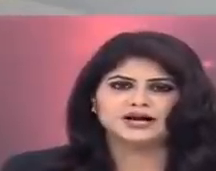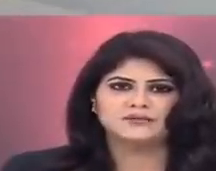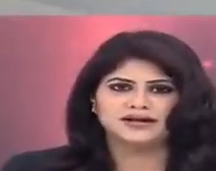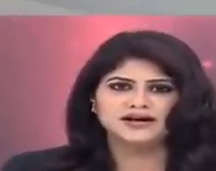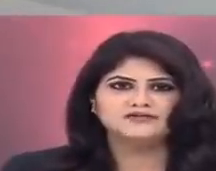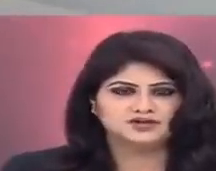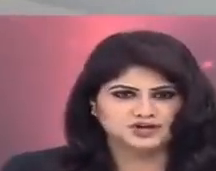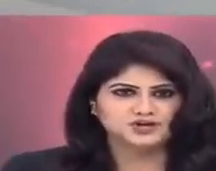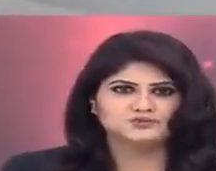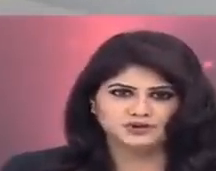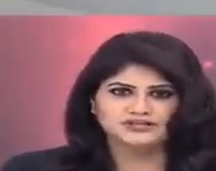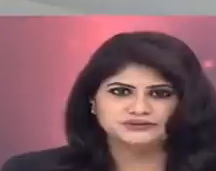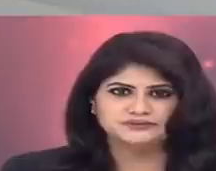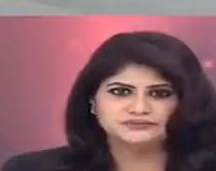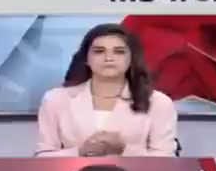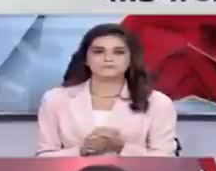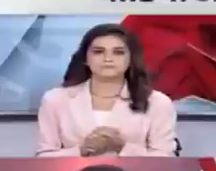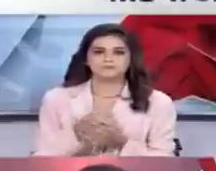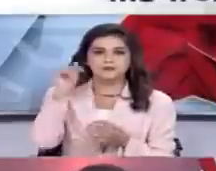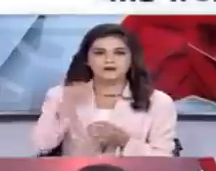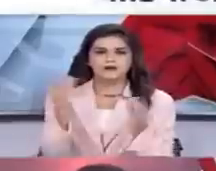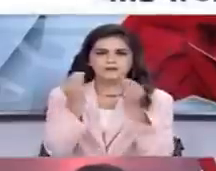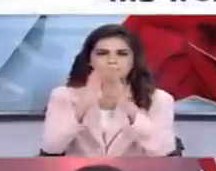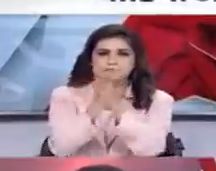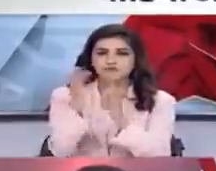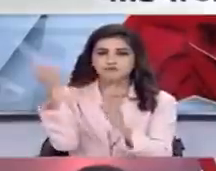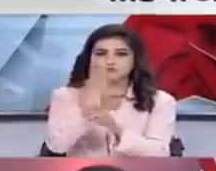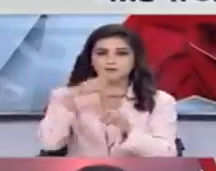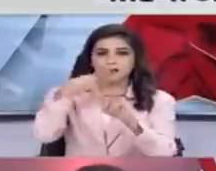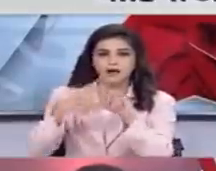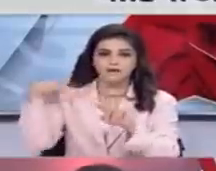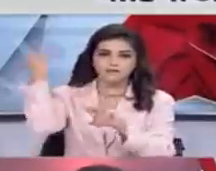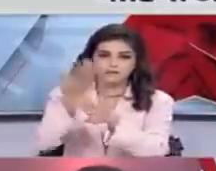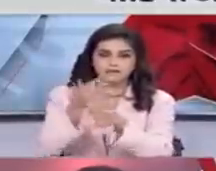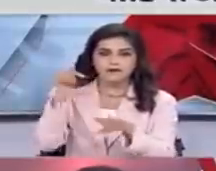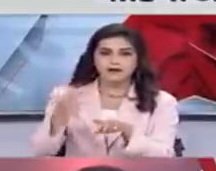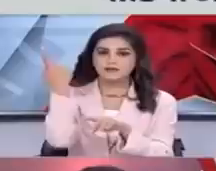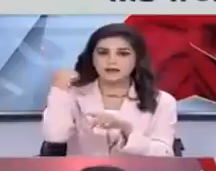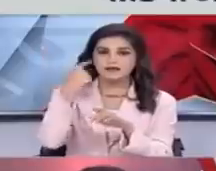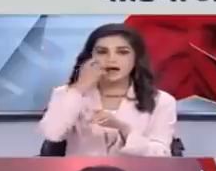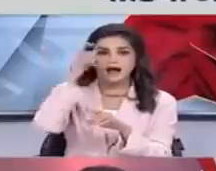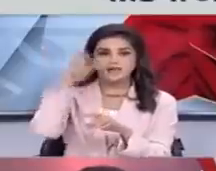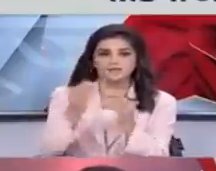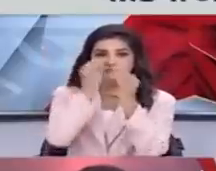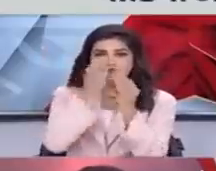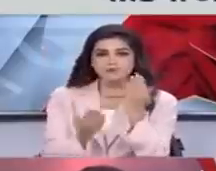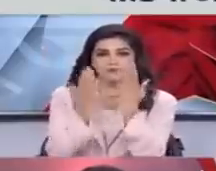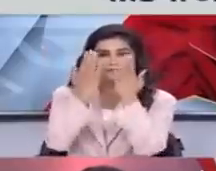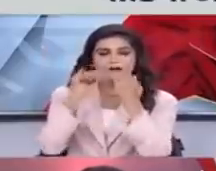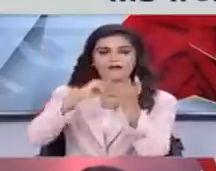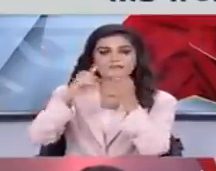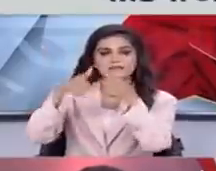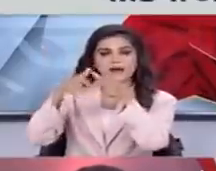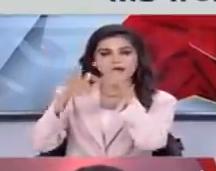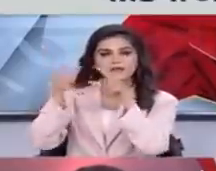करते हैं आज का हमारा विशेष पुलिस ने के करीब ढाई महीने बाद कल मौलाना साद नजर आया था वह